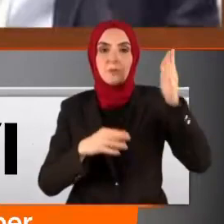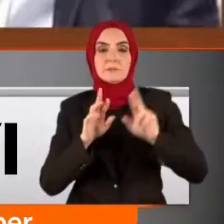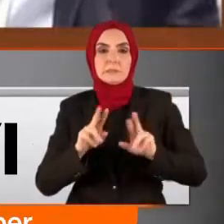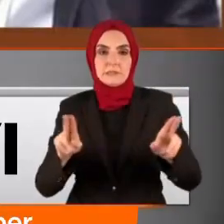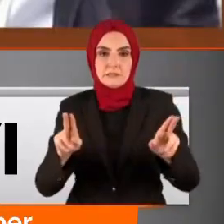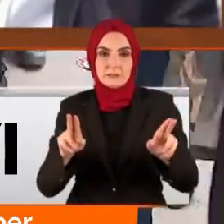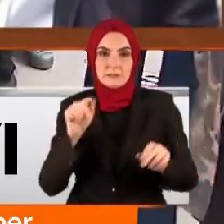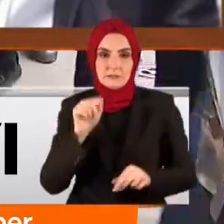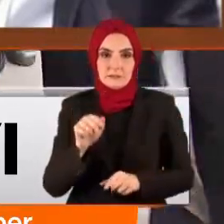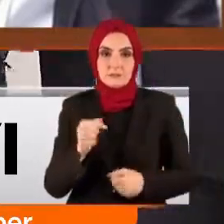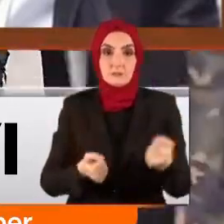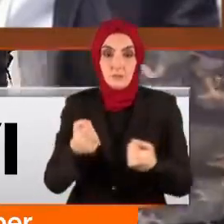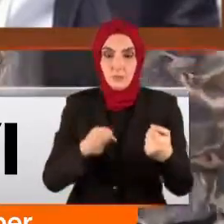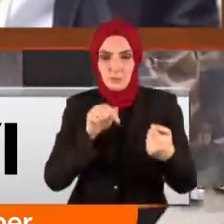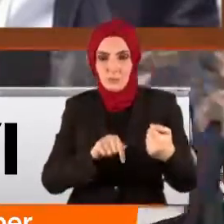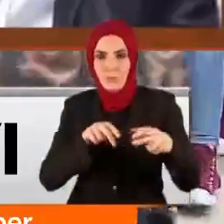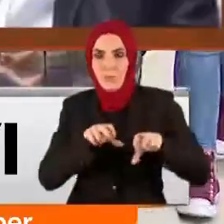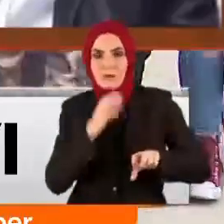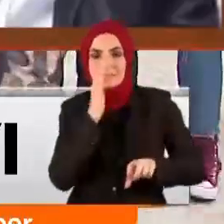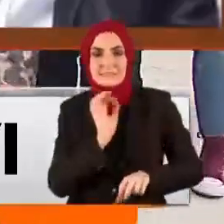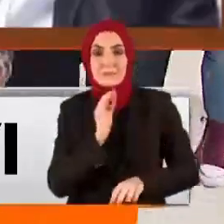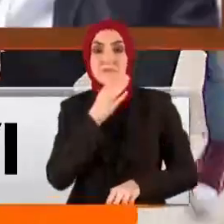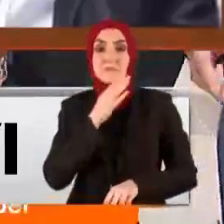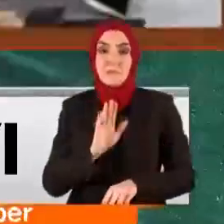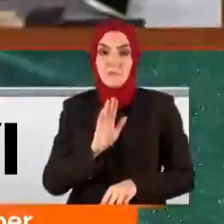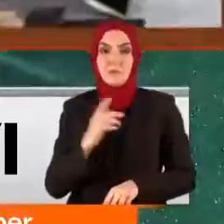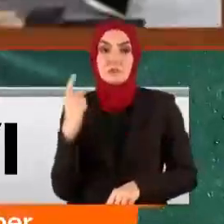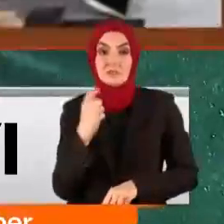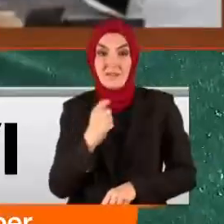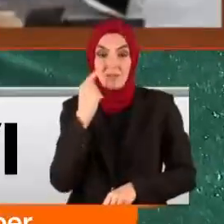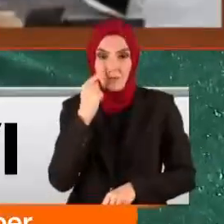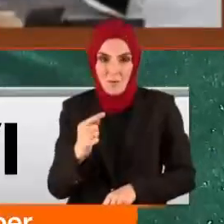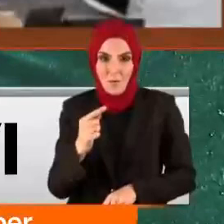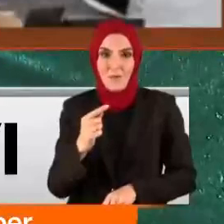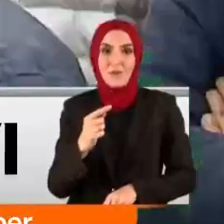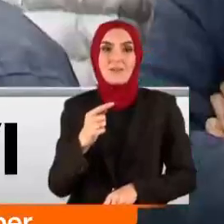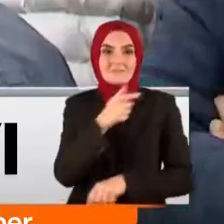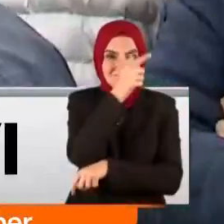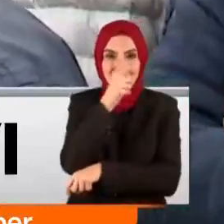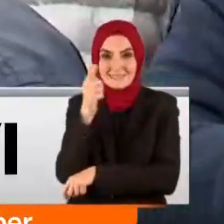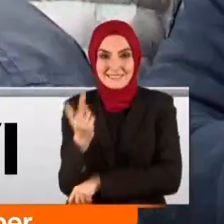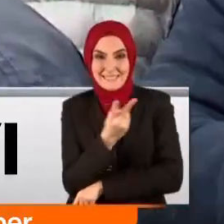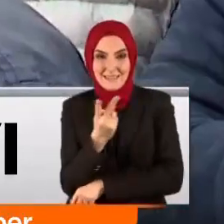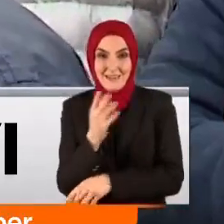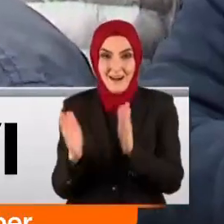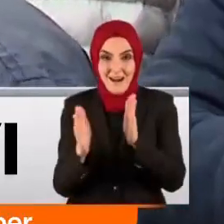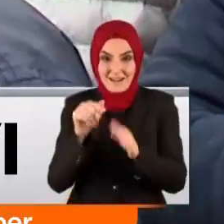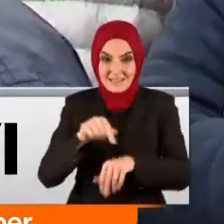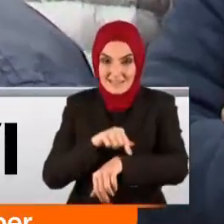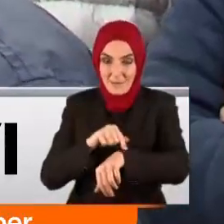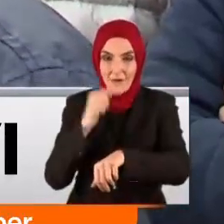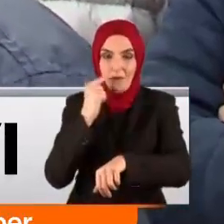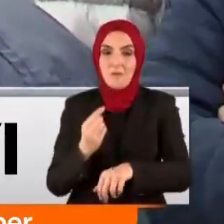çifte cinayetlerin iki görüntü arasında yaşandığını düşünüyor. Çok güzel bir insandı. Ya işletmecidir, otel sahibi iki